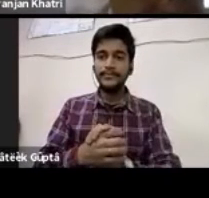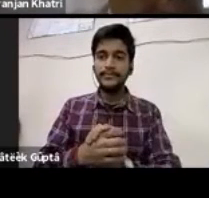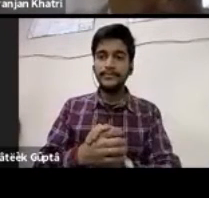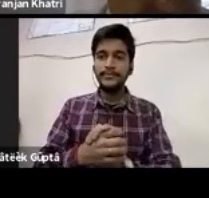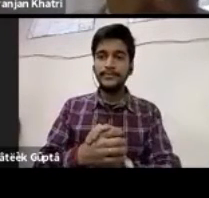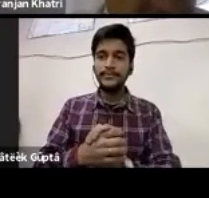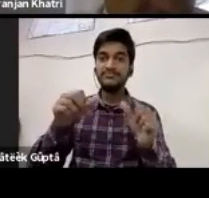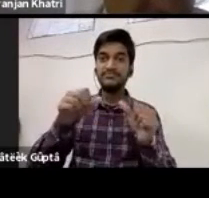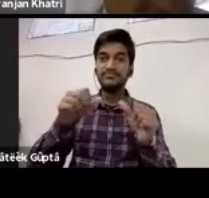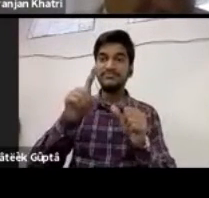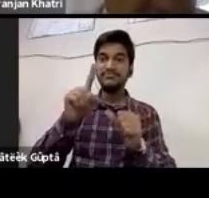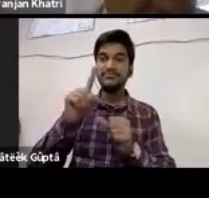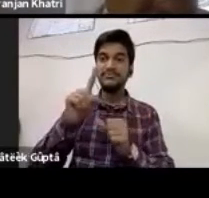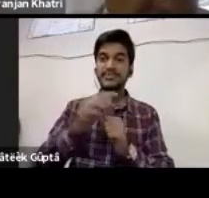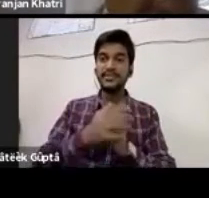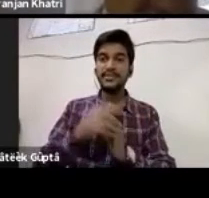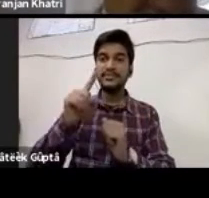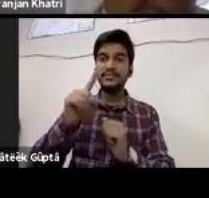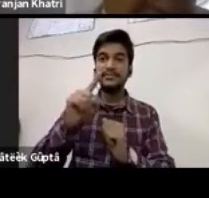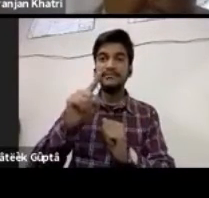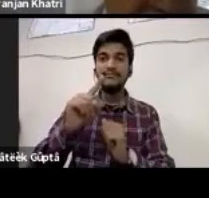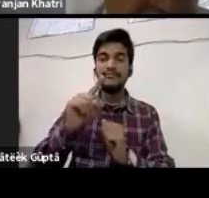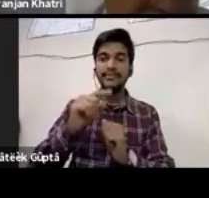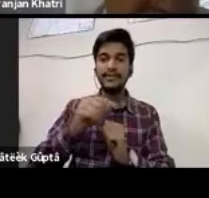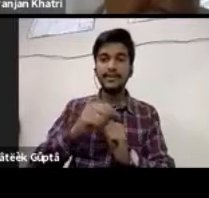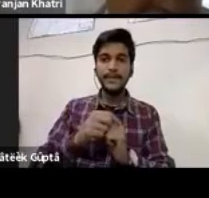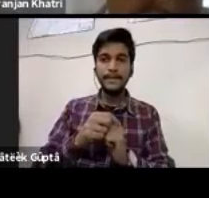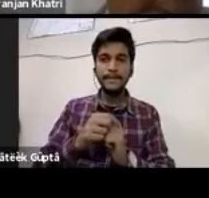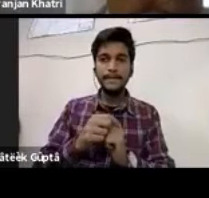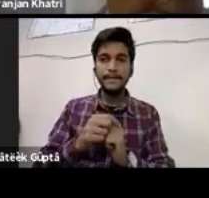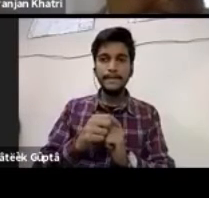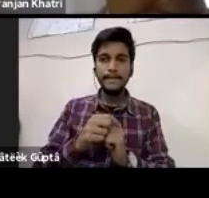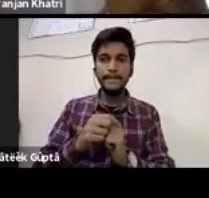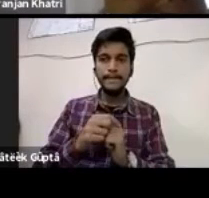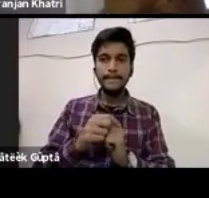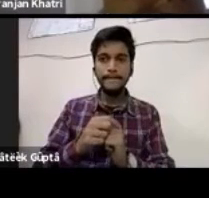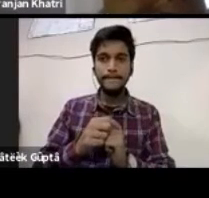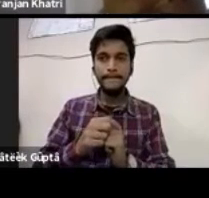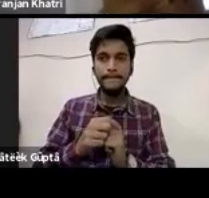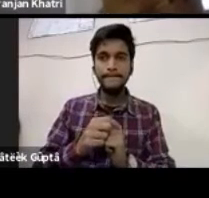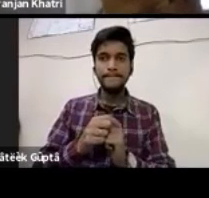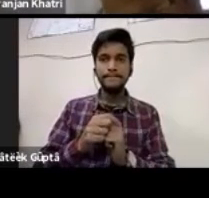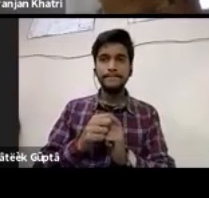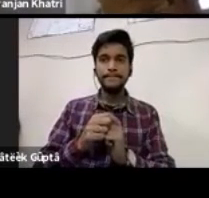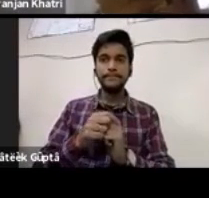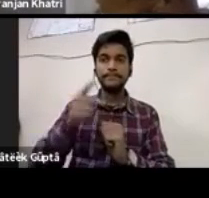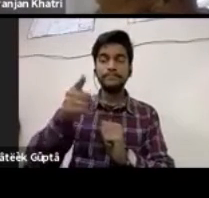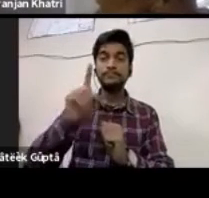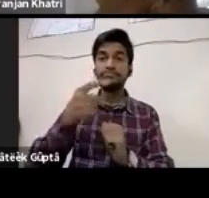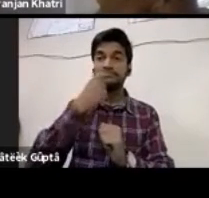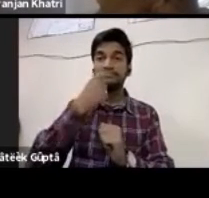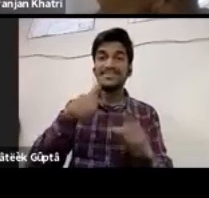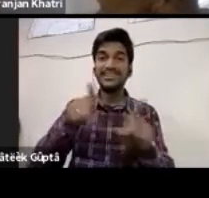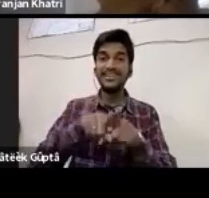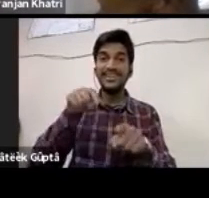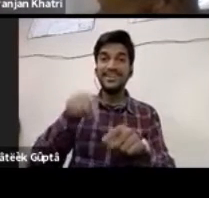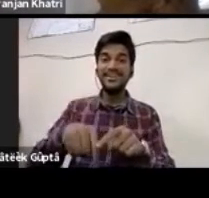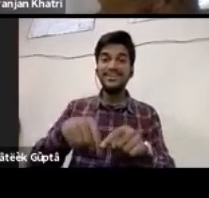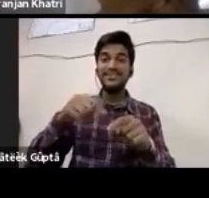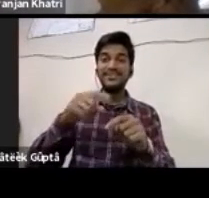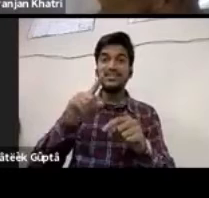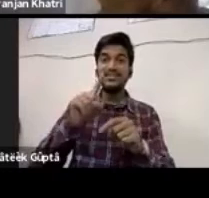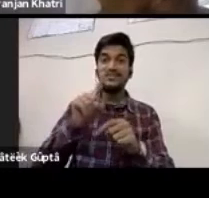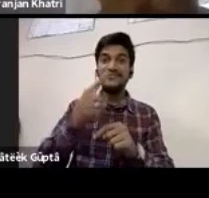पहला क्वेश्चन तो ये है कि बनाने के लिए गवर्नमेंट पे या कैप्चा जैसे एक्सेसिबल नहीं होता हमें एंटर करने के